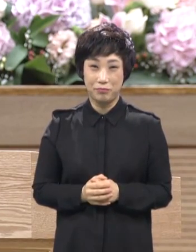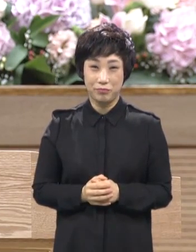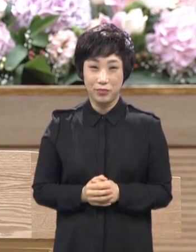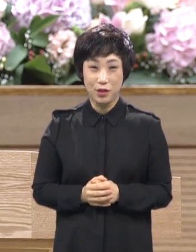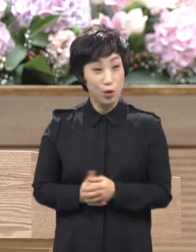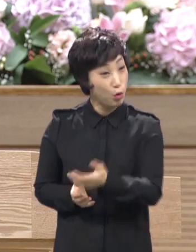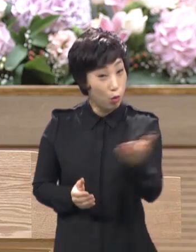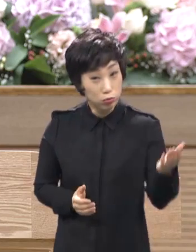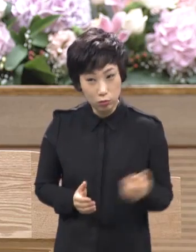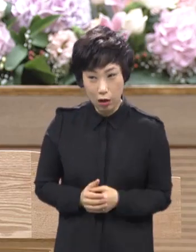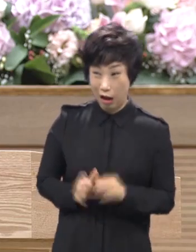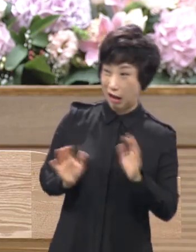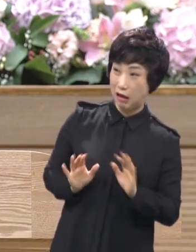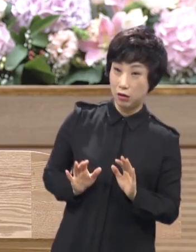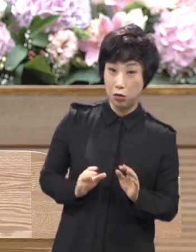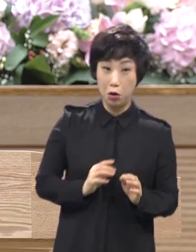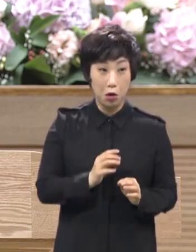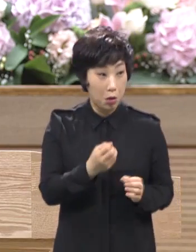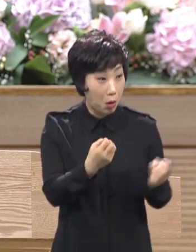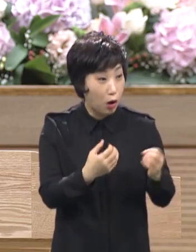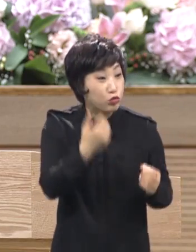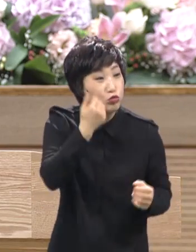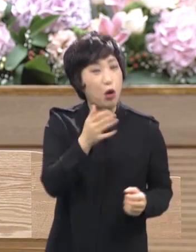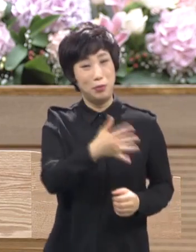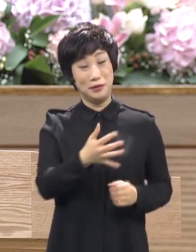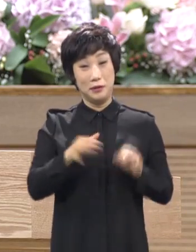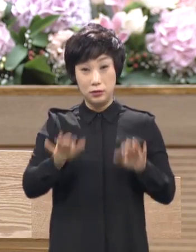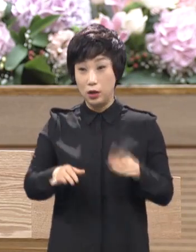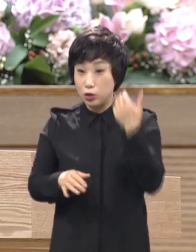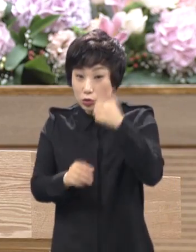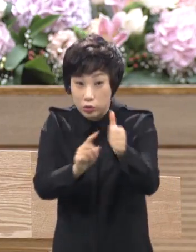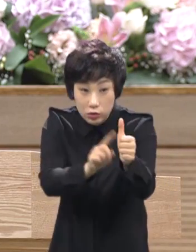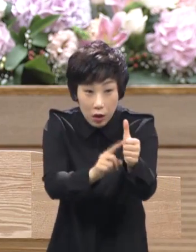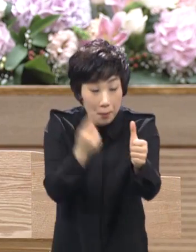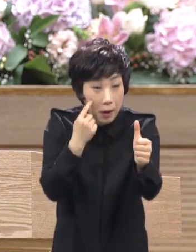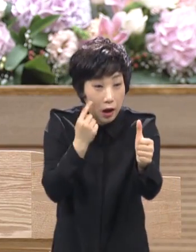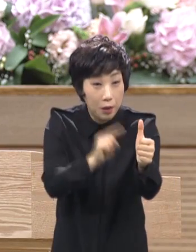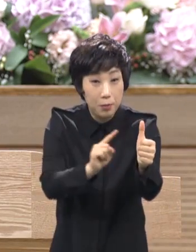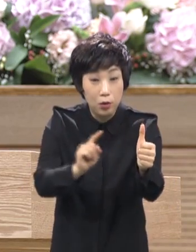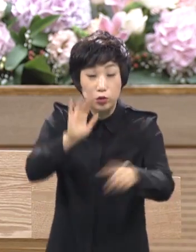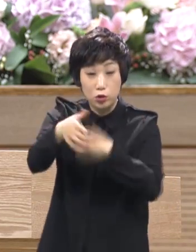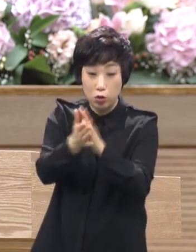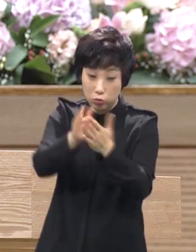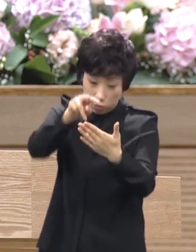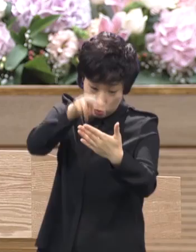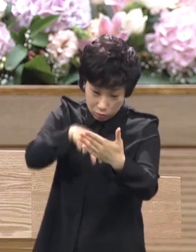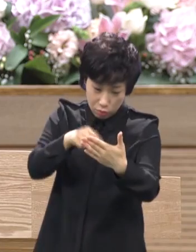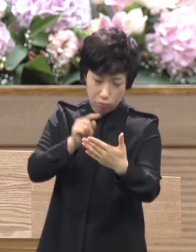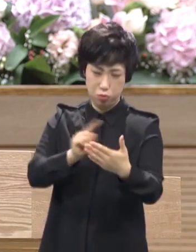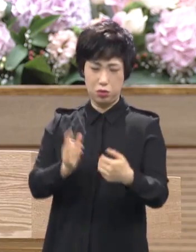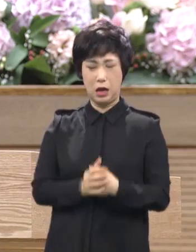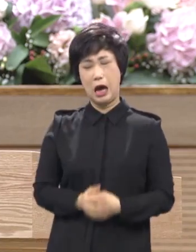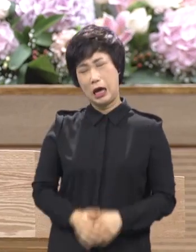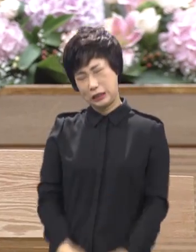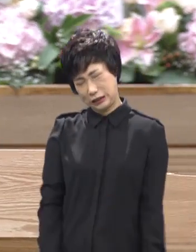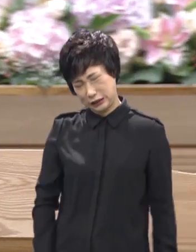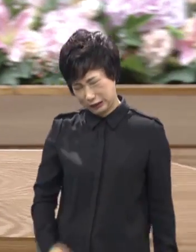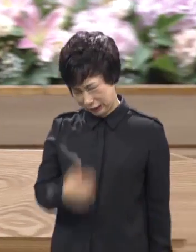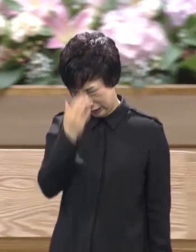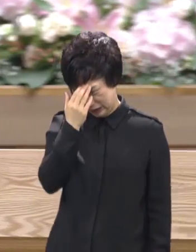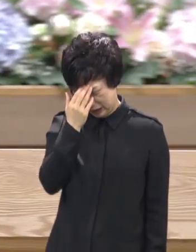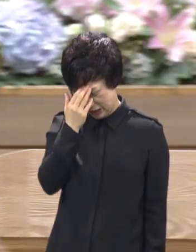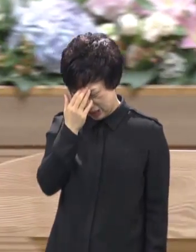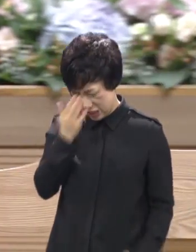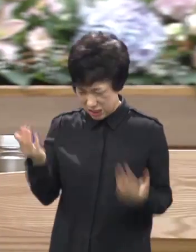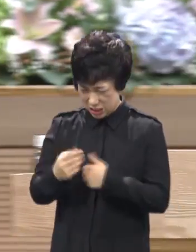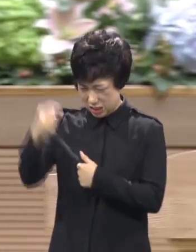아무도 부인할 수 없어요. 근데 어떤 사람들은 성경을 읽고 웬 하라는 것이 이렇게